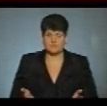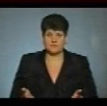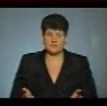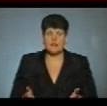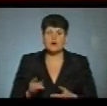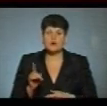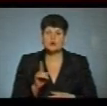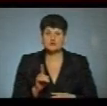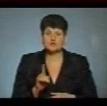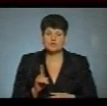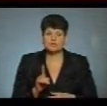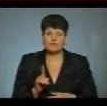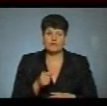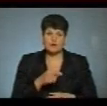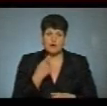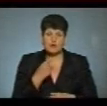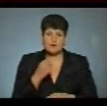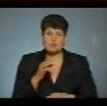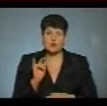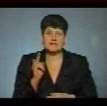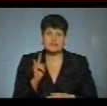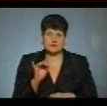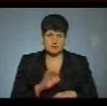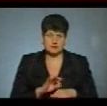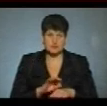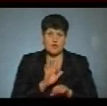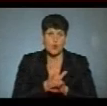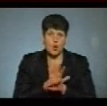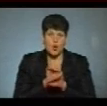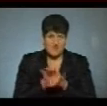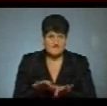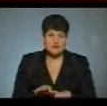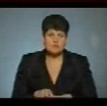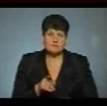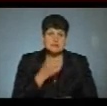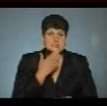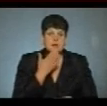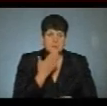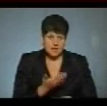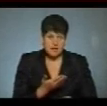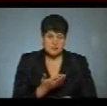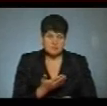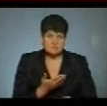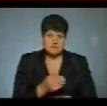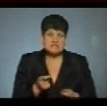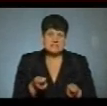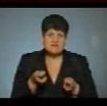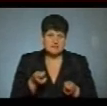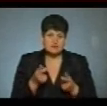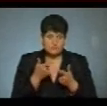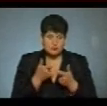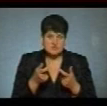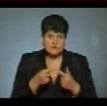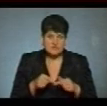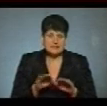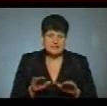Щодо, ви говорили так про дитинку, яка захворіла на коронавірус, ми запитали завідувачку інформаційного відділу